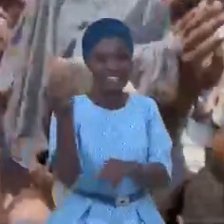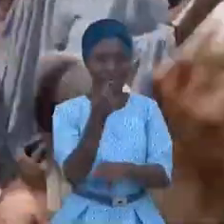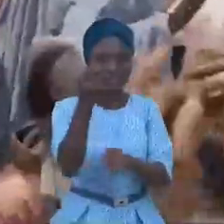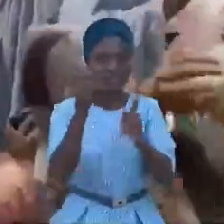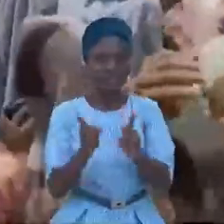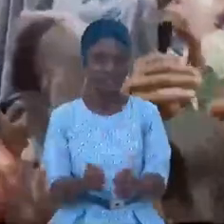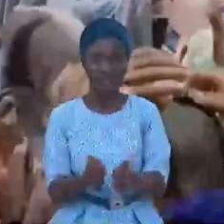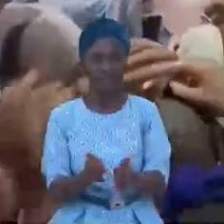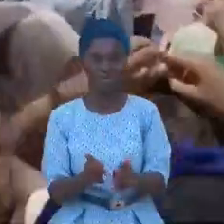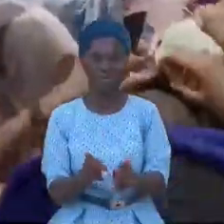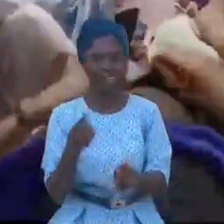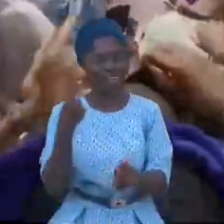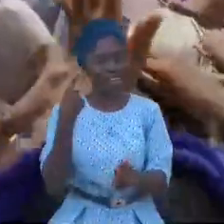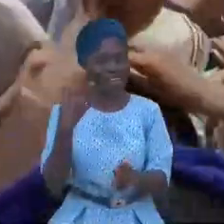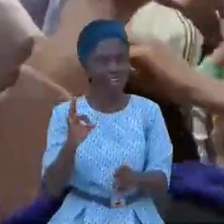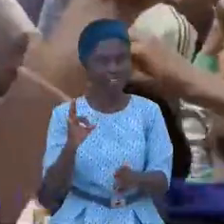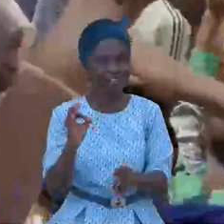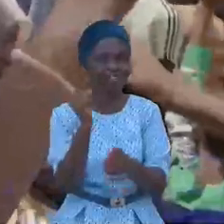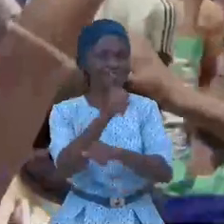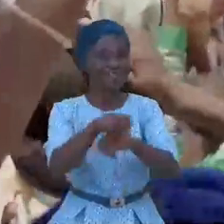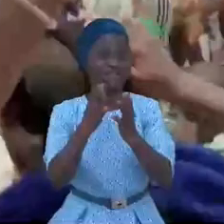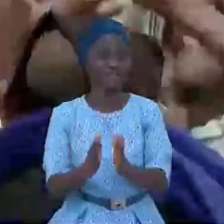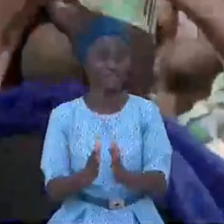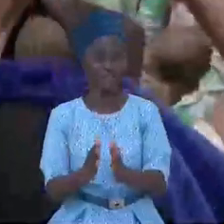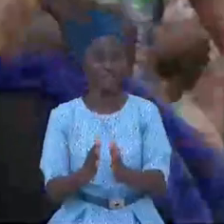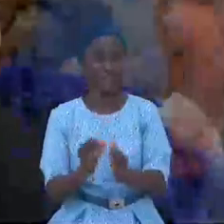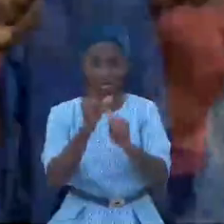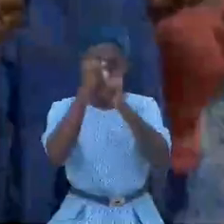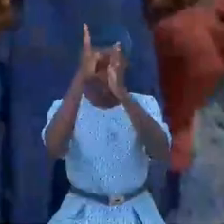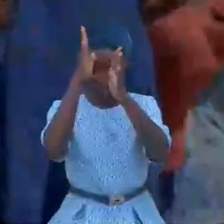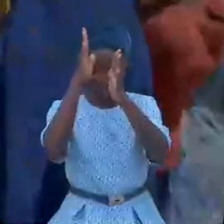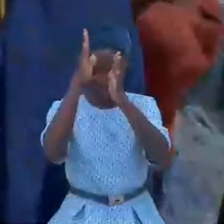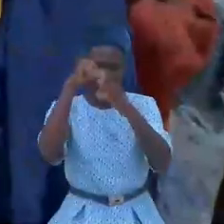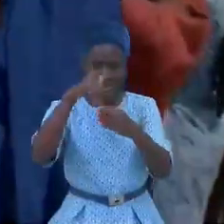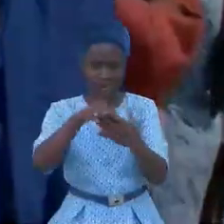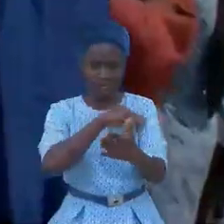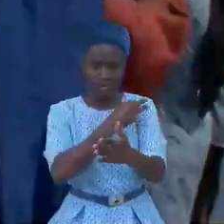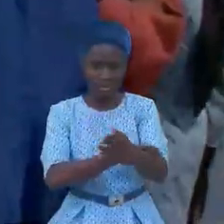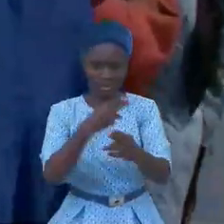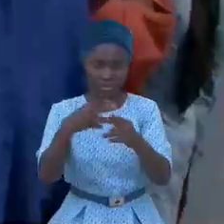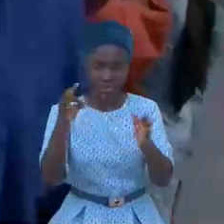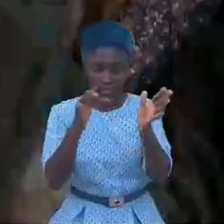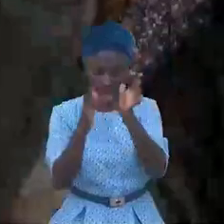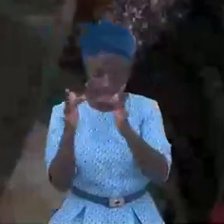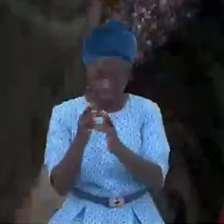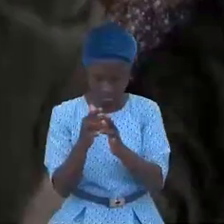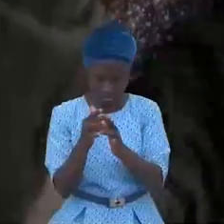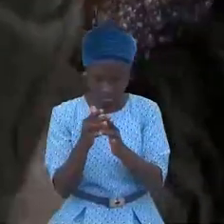réalisateurs, des vainqueurs, Père, Au nom puissant de Jésus,